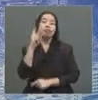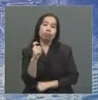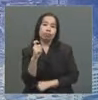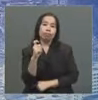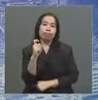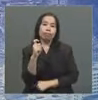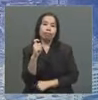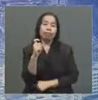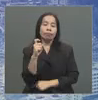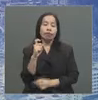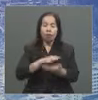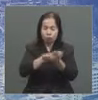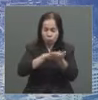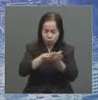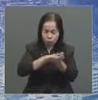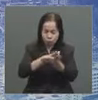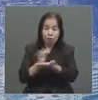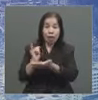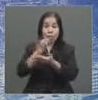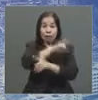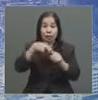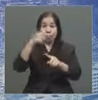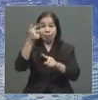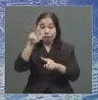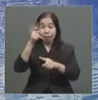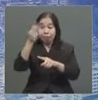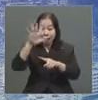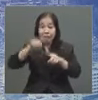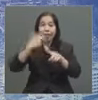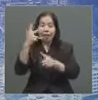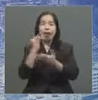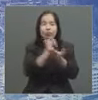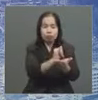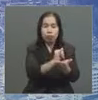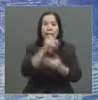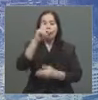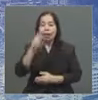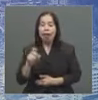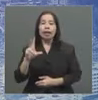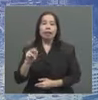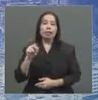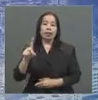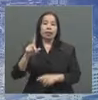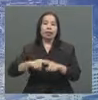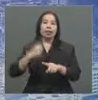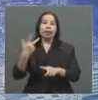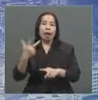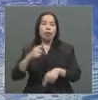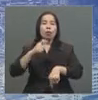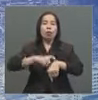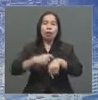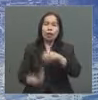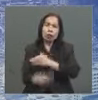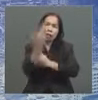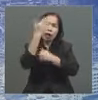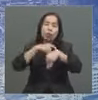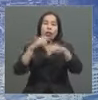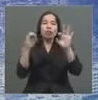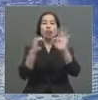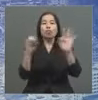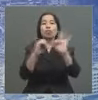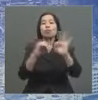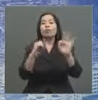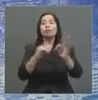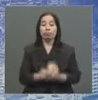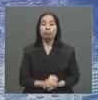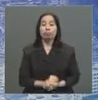วิตมารักษาวันที่15มีนาคมและเสียชีวิตวันที่31มีนาคมในช่วงเวลาประมาณ9นาฬิกา